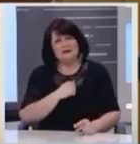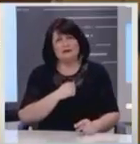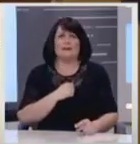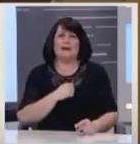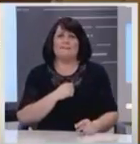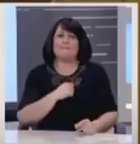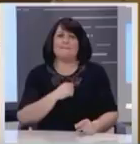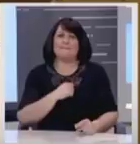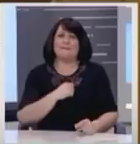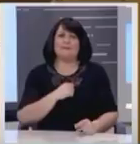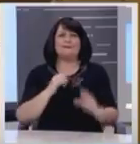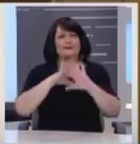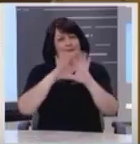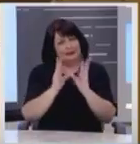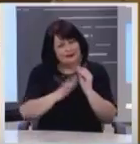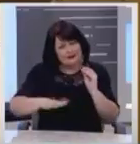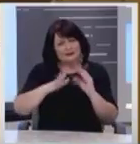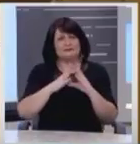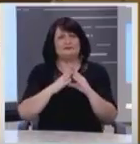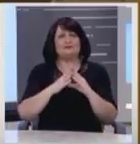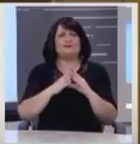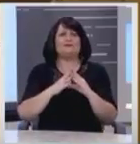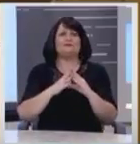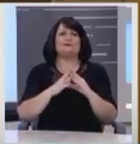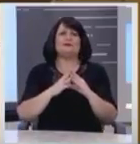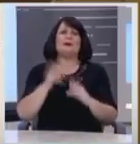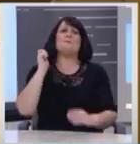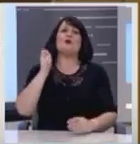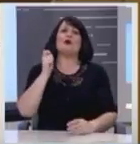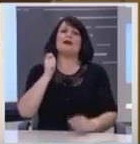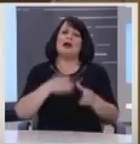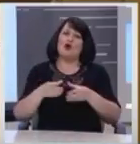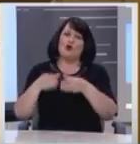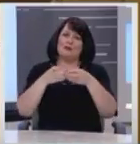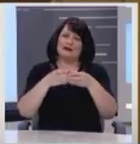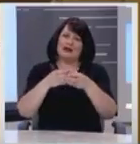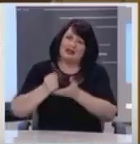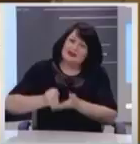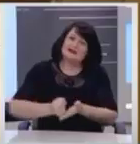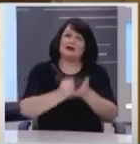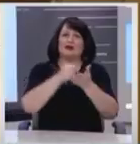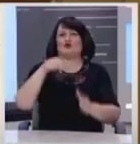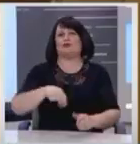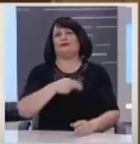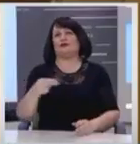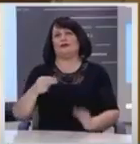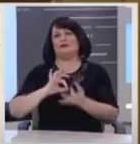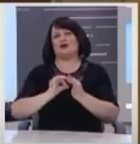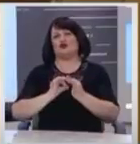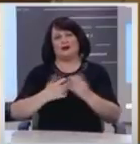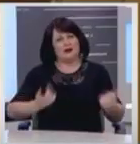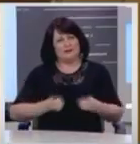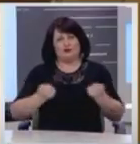ότι το σύνολο των δημοκρατικών πολιτικών δυνάμεων θα στηρίξουν αυτή την ιστορική